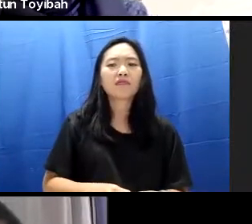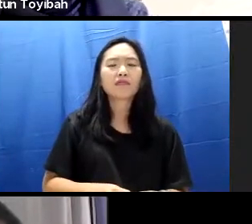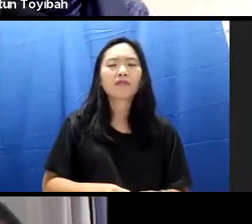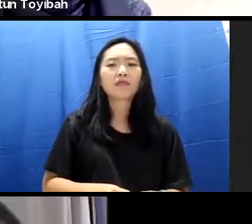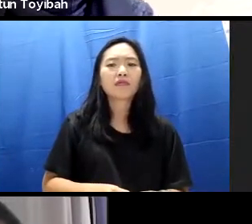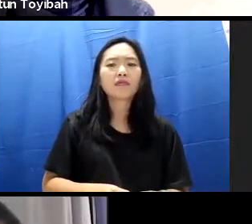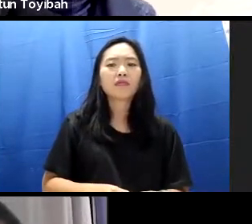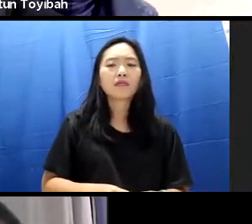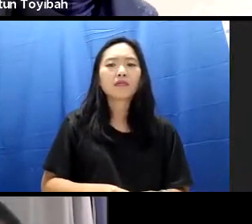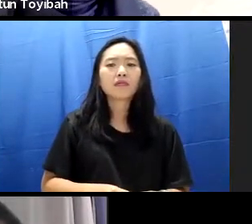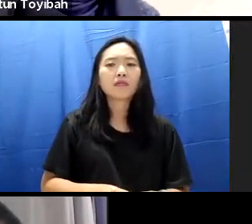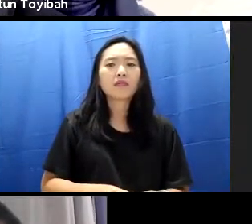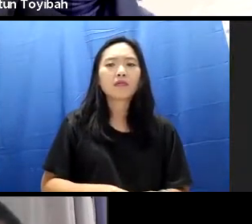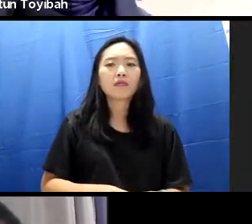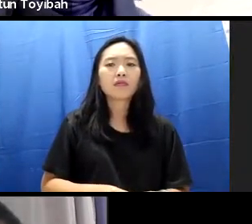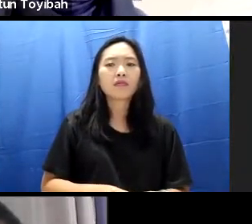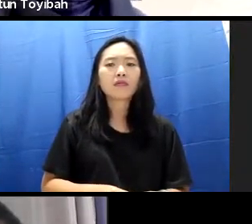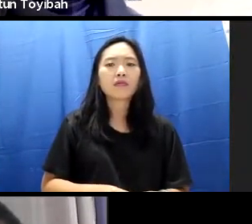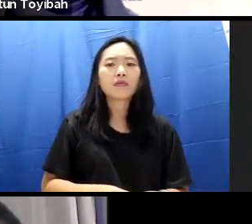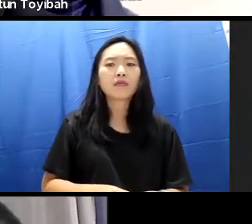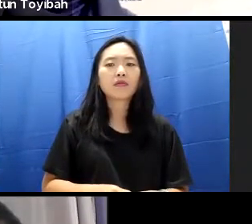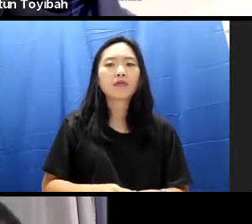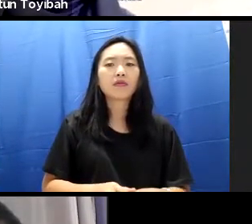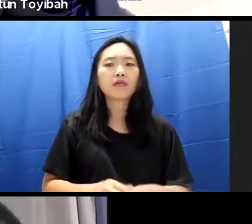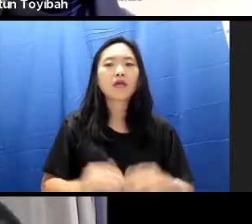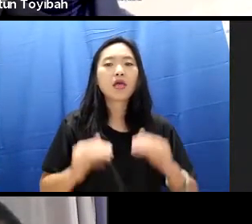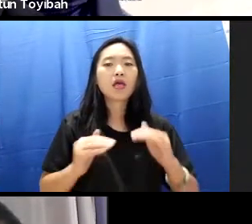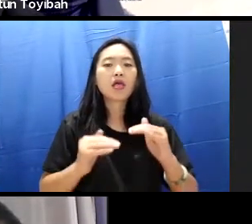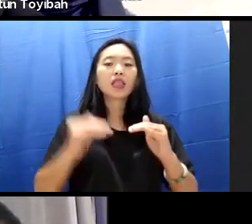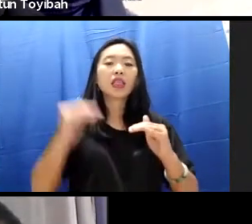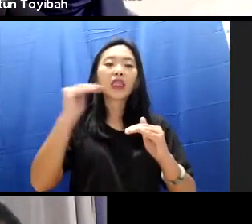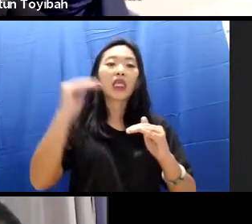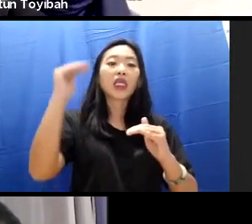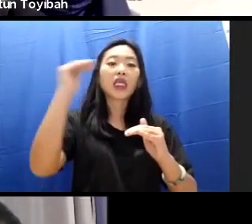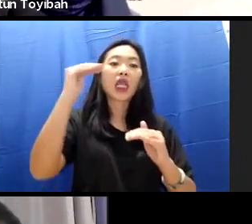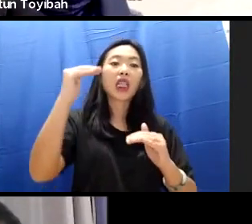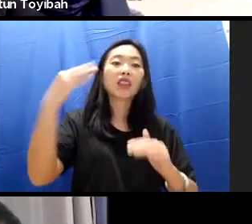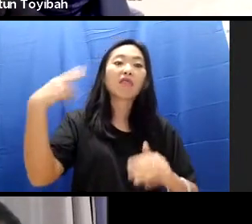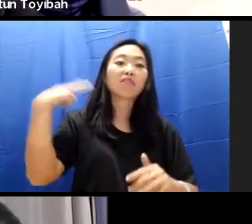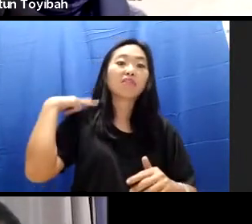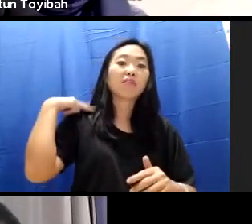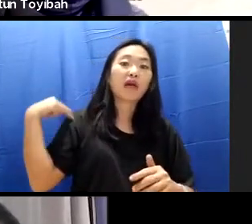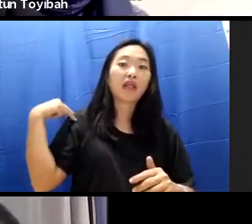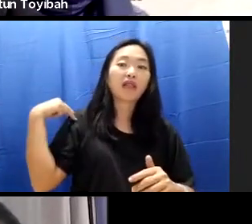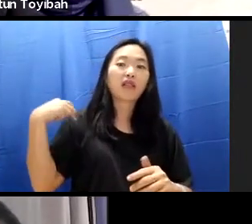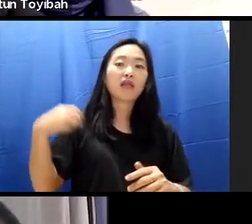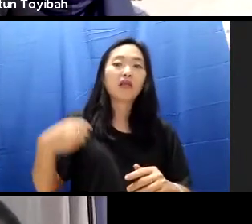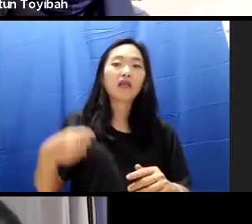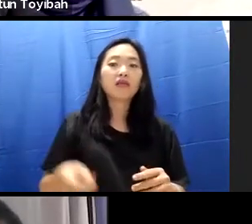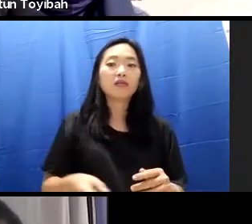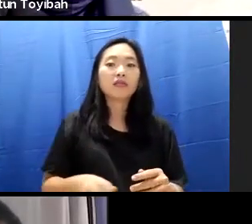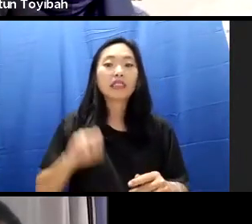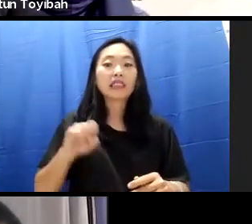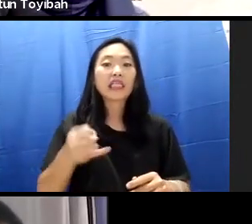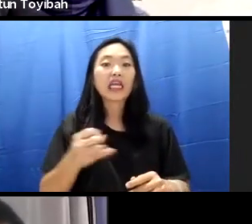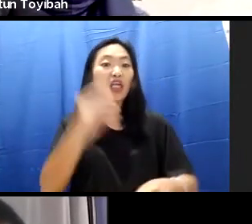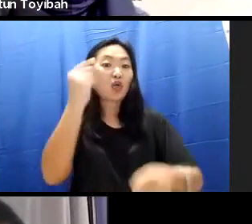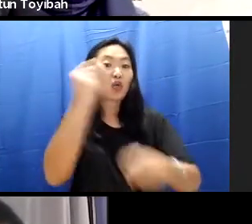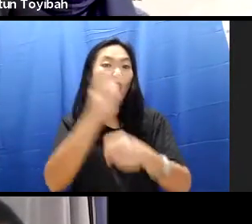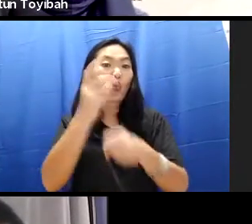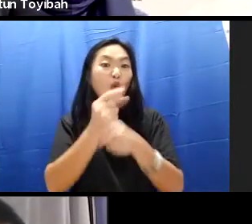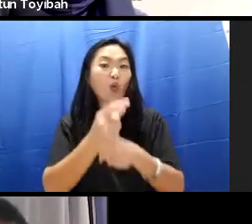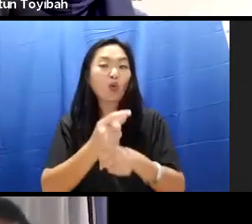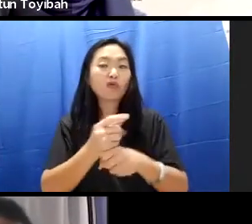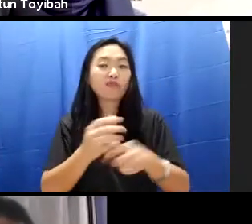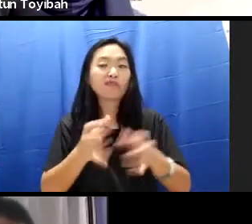kalau kita lihat ya jenjang kepangkatan gitu ya, sebelum jadi guru besar gitu kan, itu semakin ke atas itu kan semakin